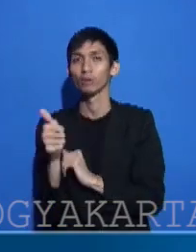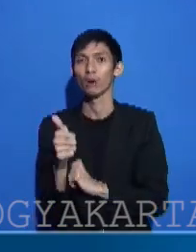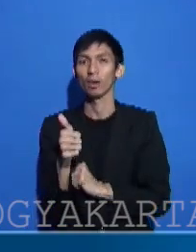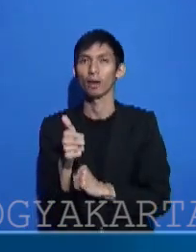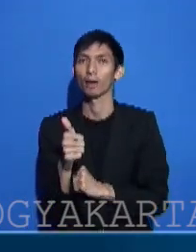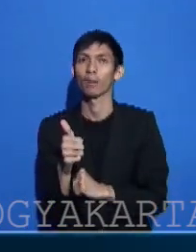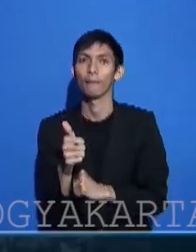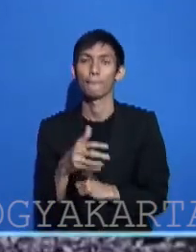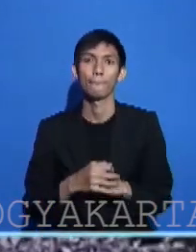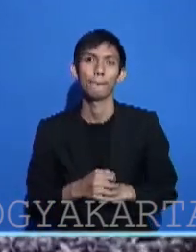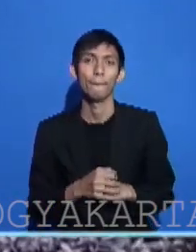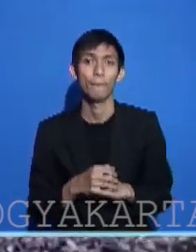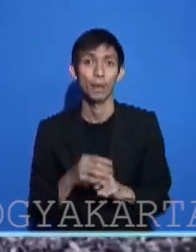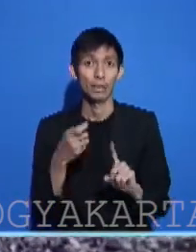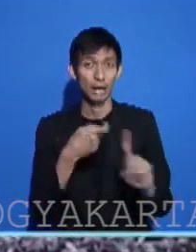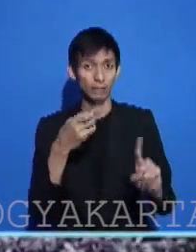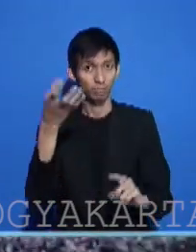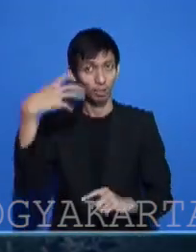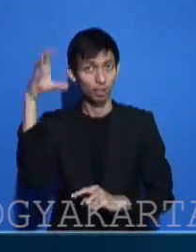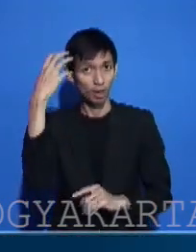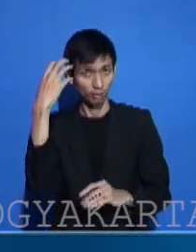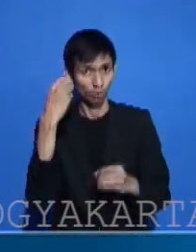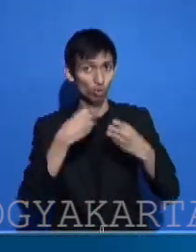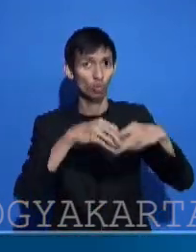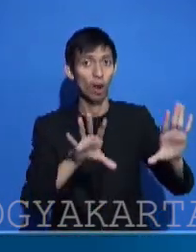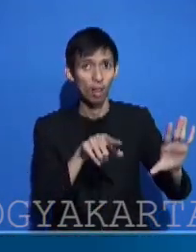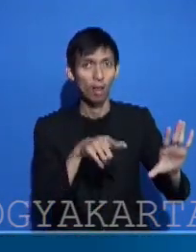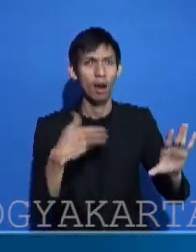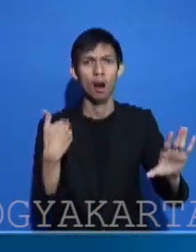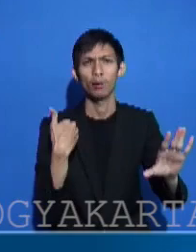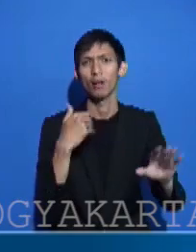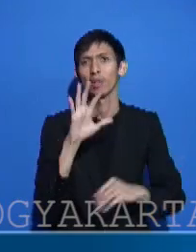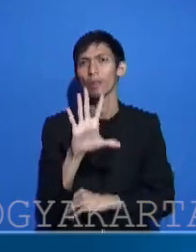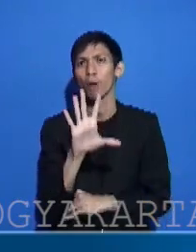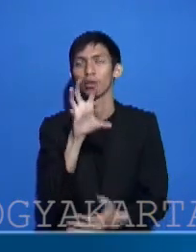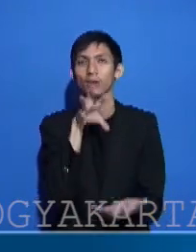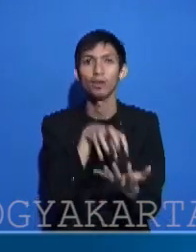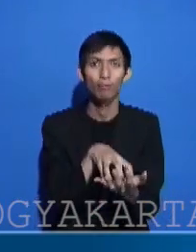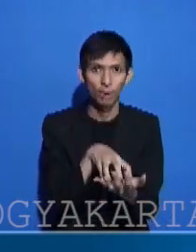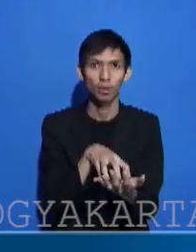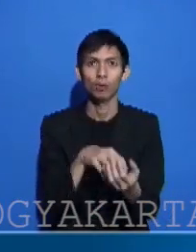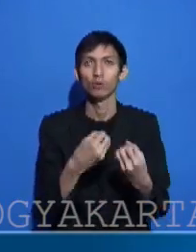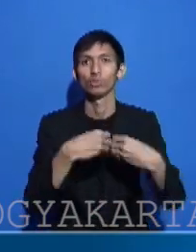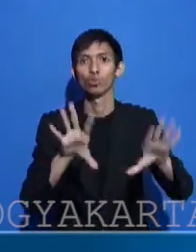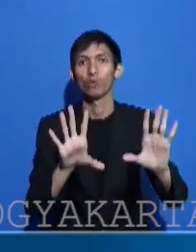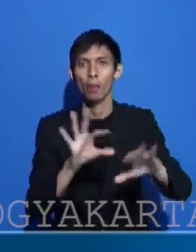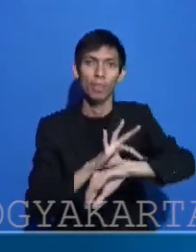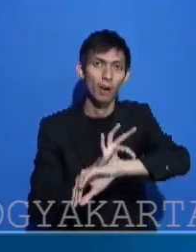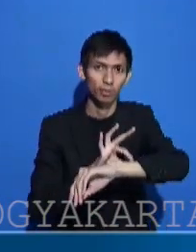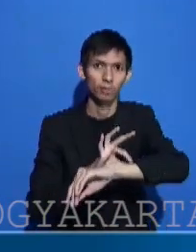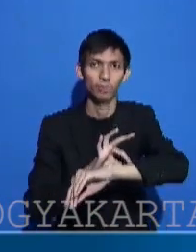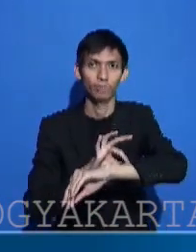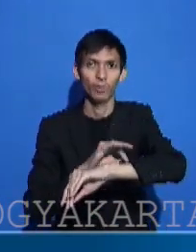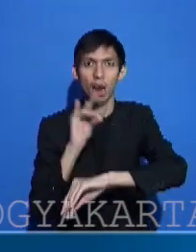Dinas Perdagangan tadi, di Kota Yogyakarta di Tengarai ada 5 tempat yang menjual daging anjing